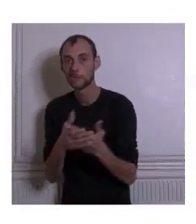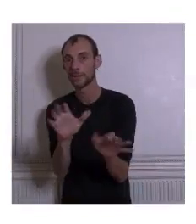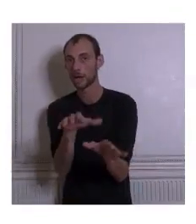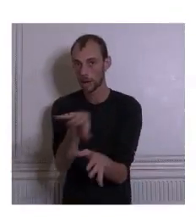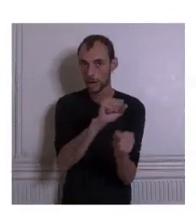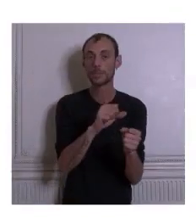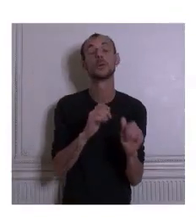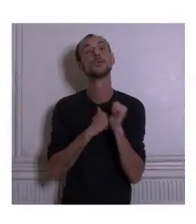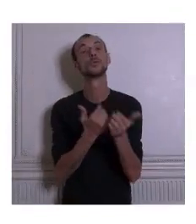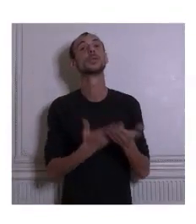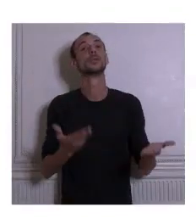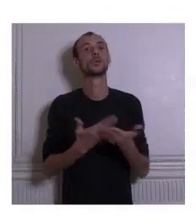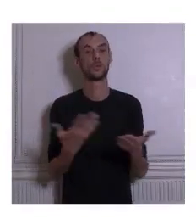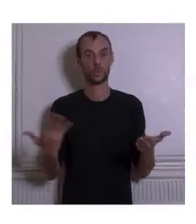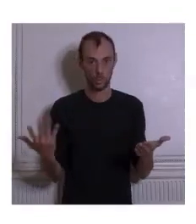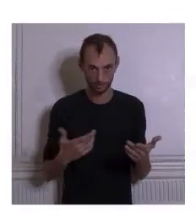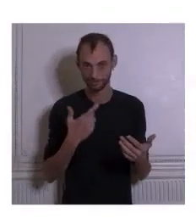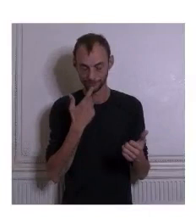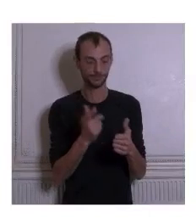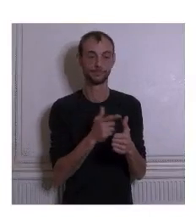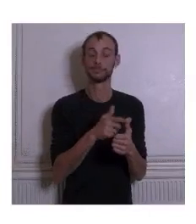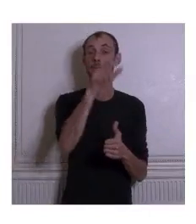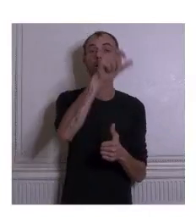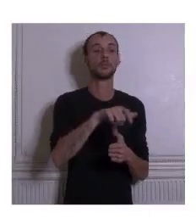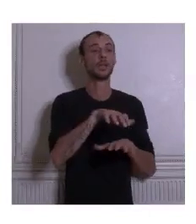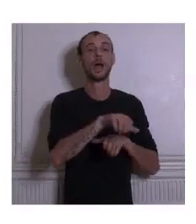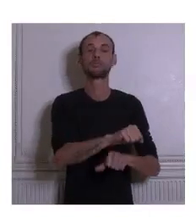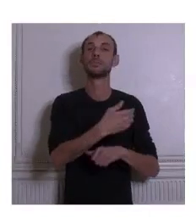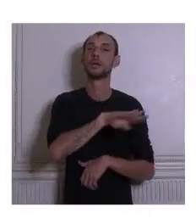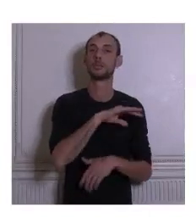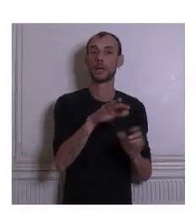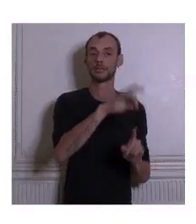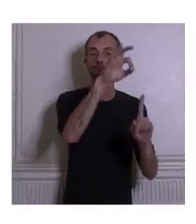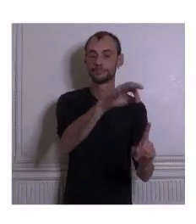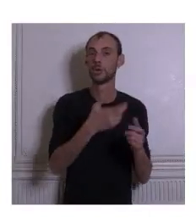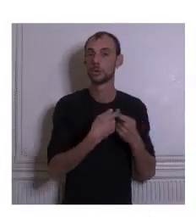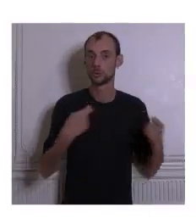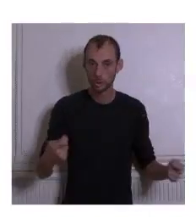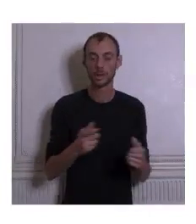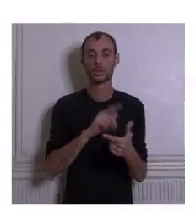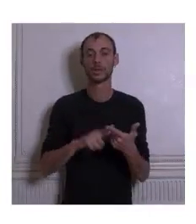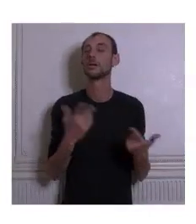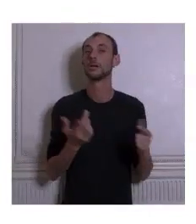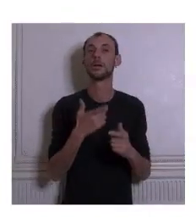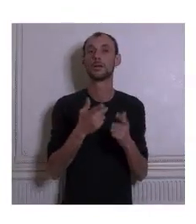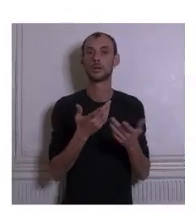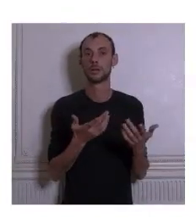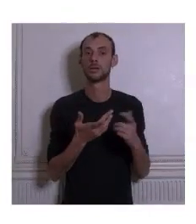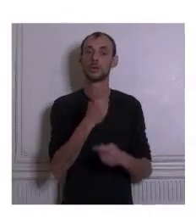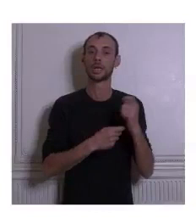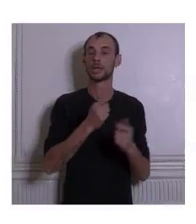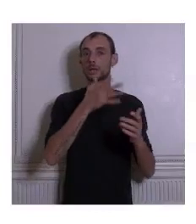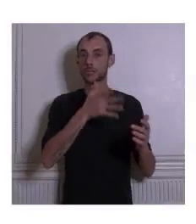Alors, c'est une délibération qui consiste, dans le cadre de la politique culturelle de la ville, de renforcer les actions du